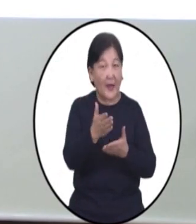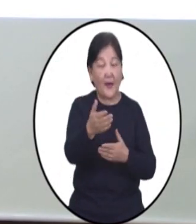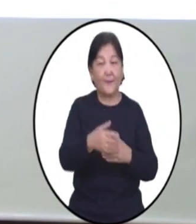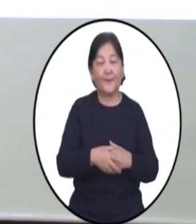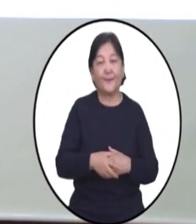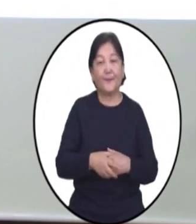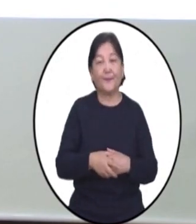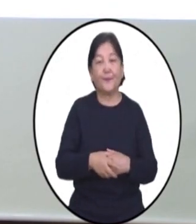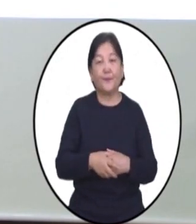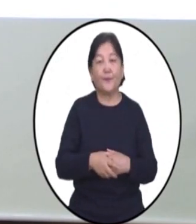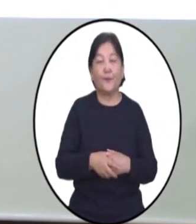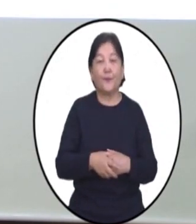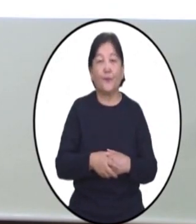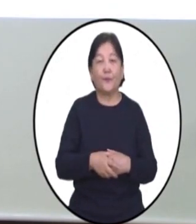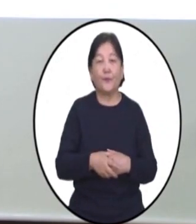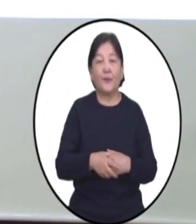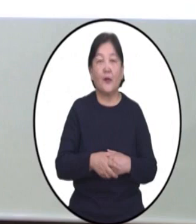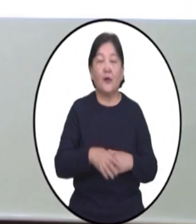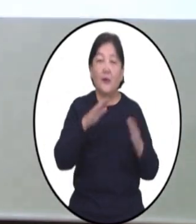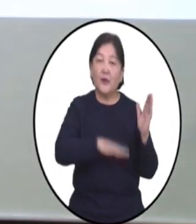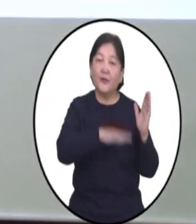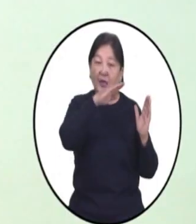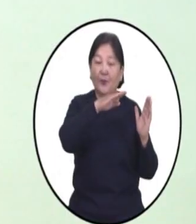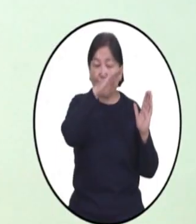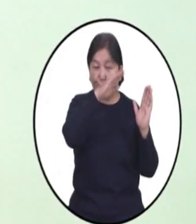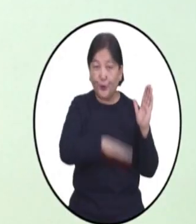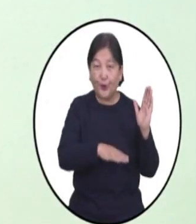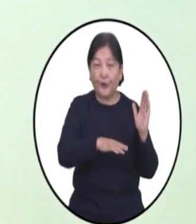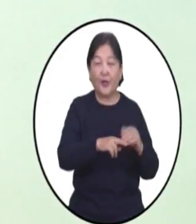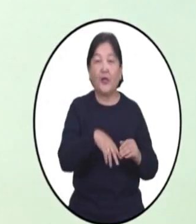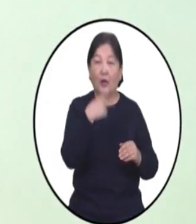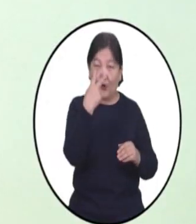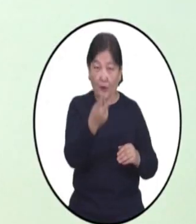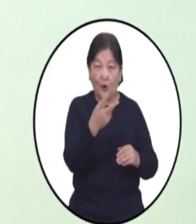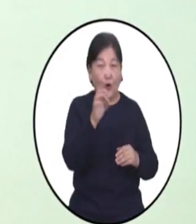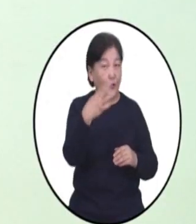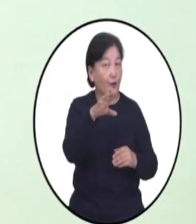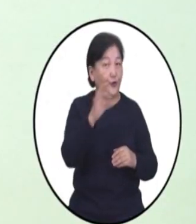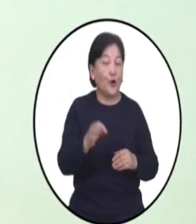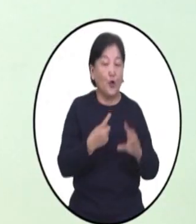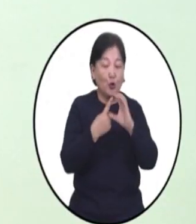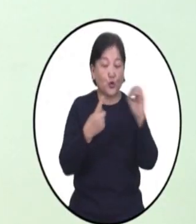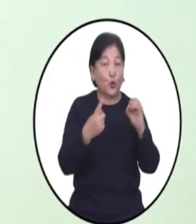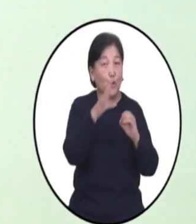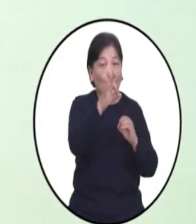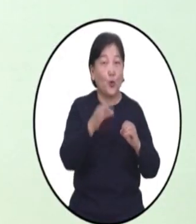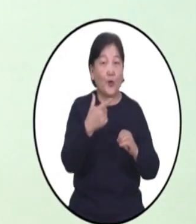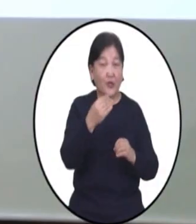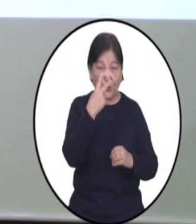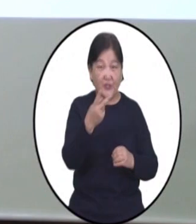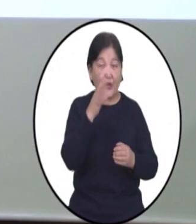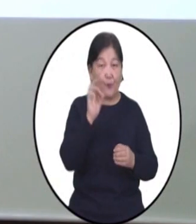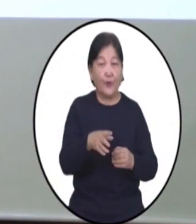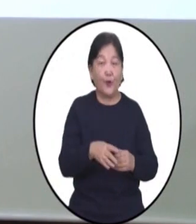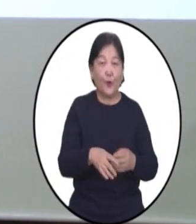За, доод болон дээд кавертелийг олохтаа бол тухайн зүйлээ 100% гэж үзэх юм бол дөрвөн тэнцүү